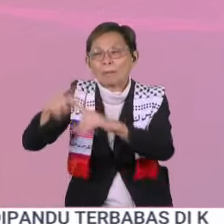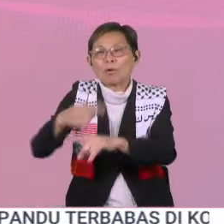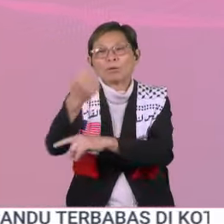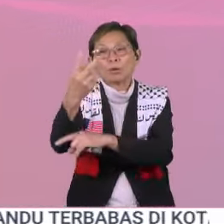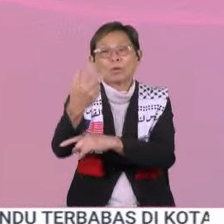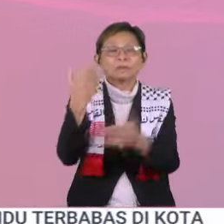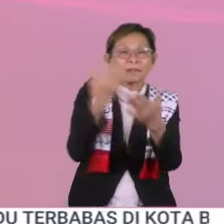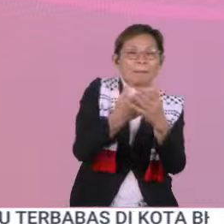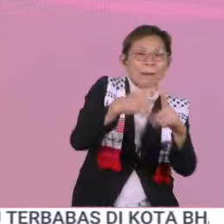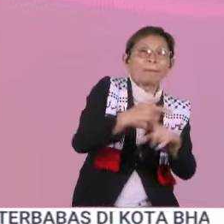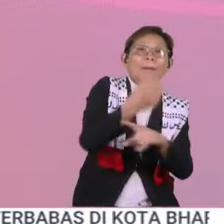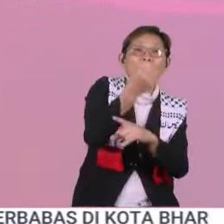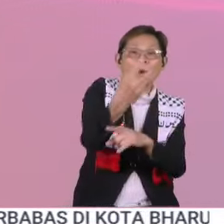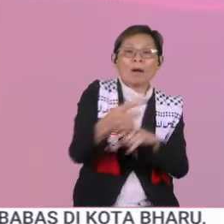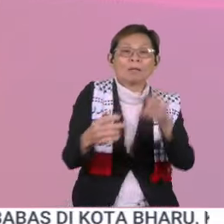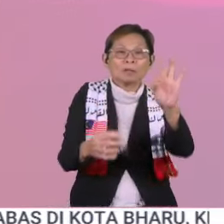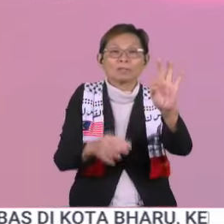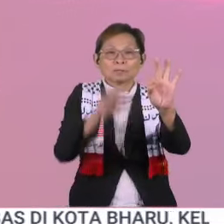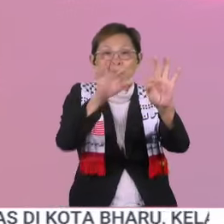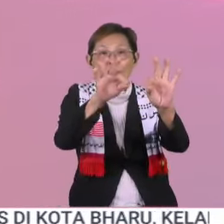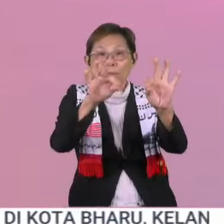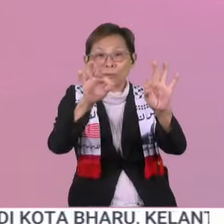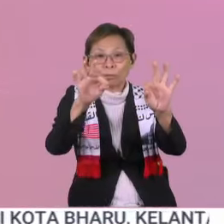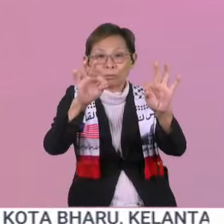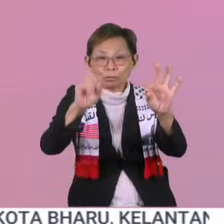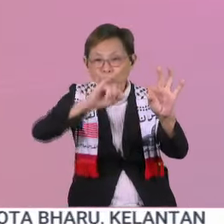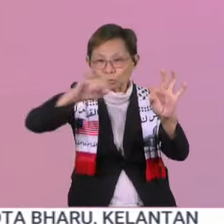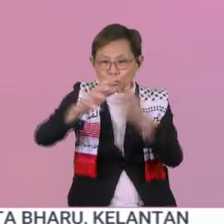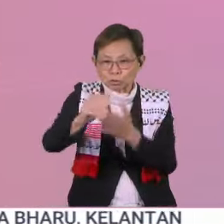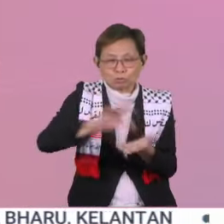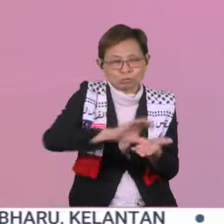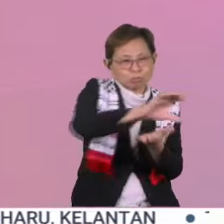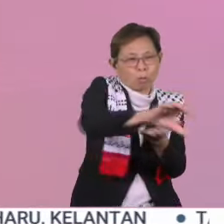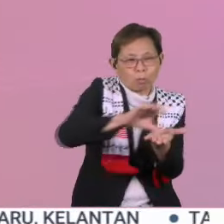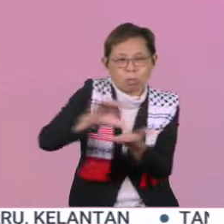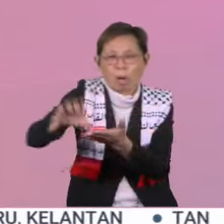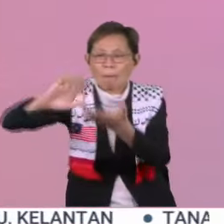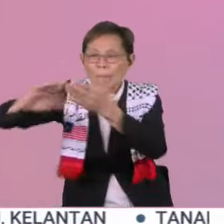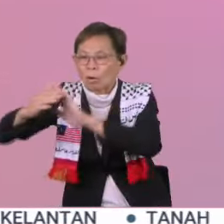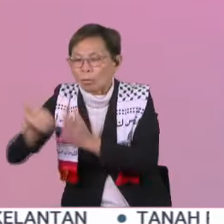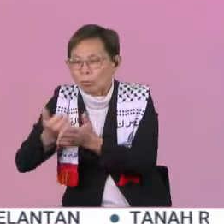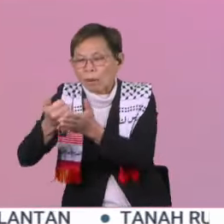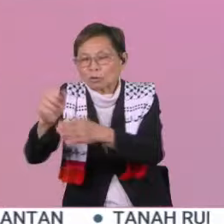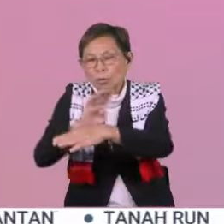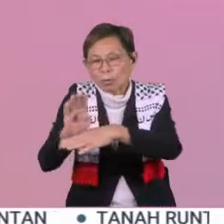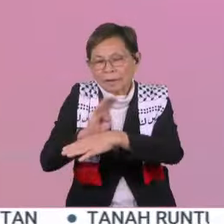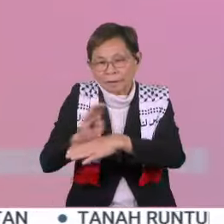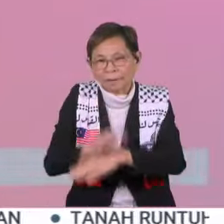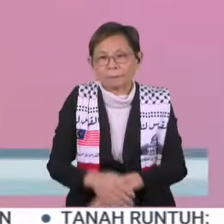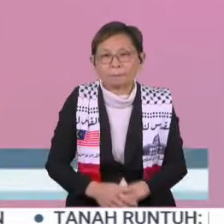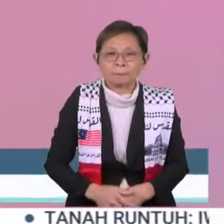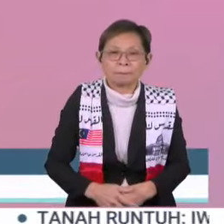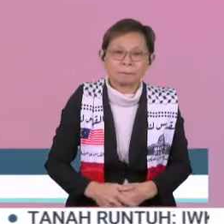Disember ini, hampir RM995 juta ringgit telah disalurkan kepada masyarakat untuk bantuan perniagaan dan